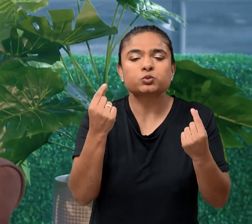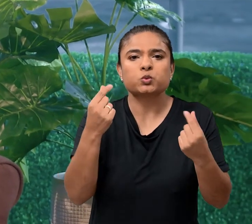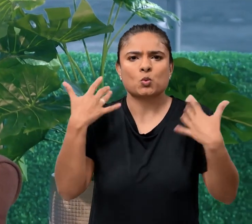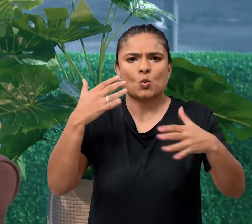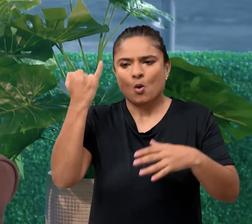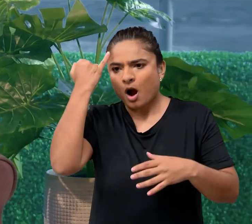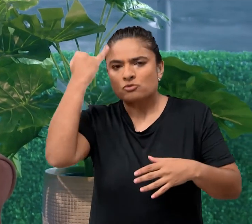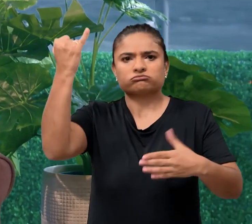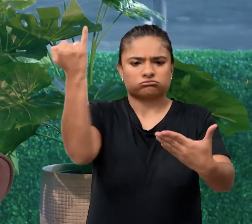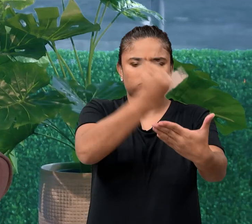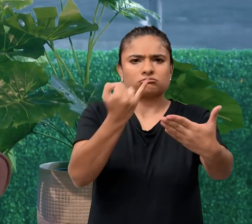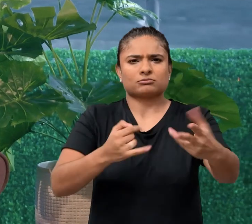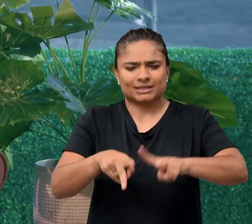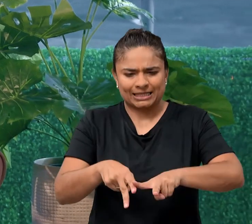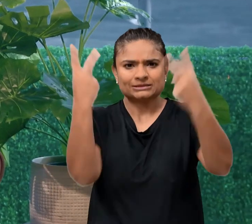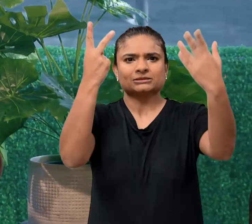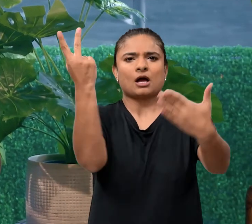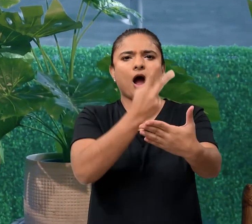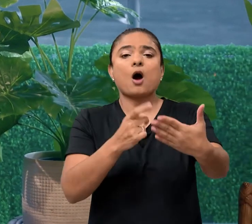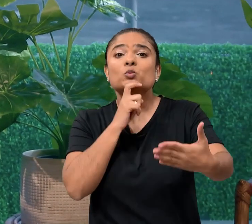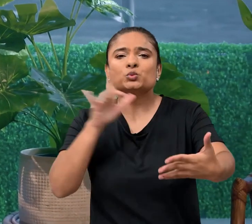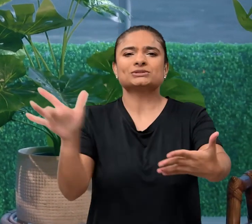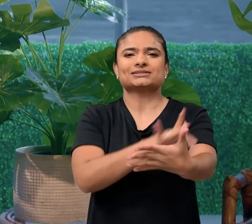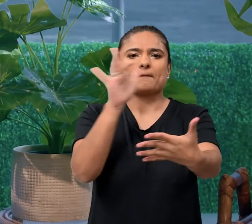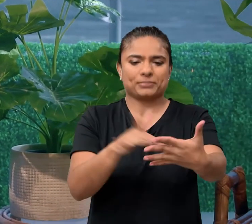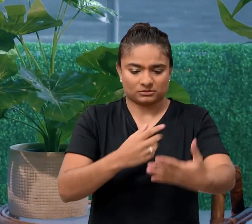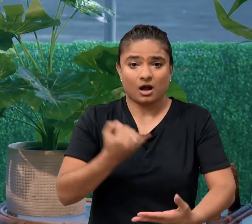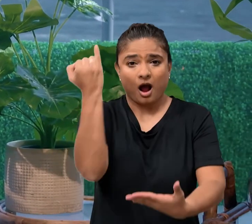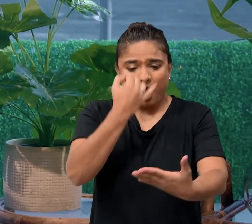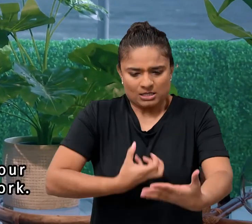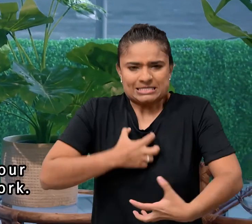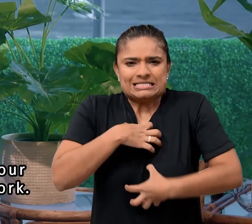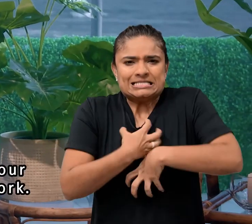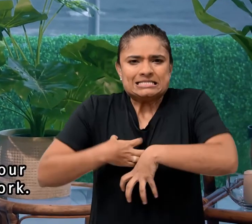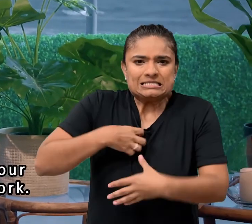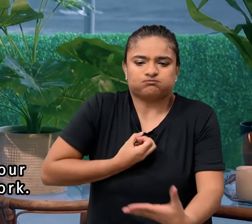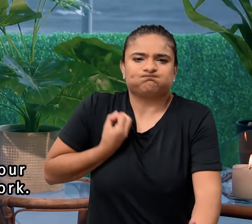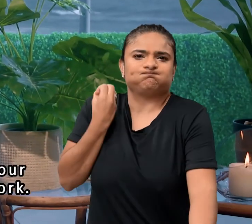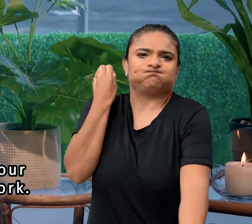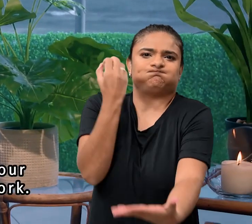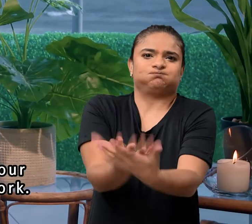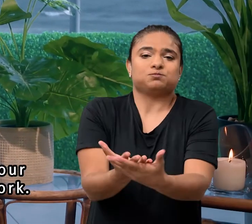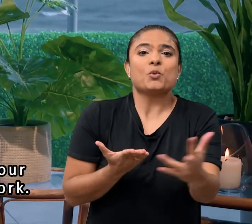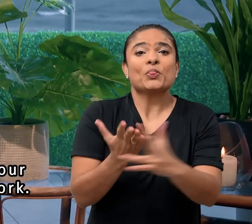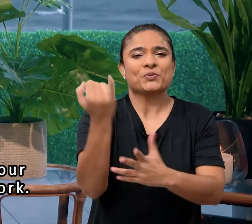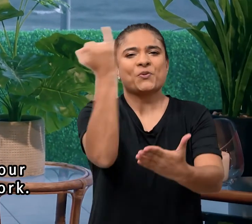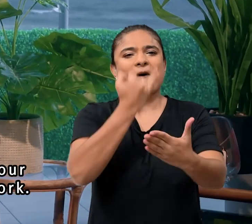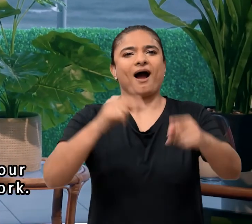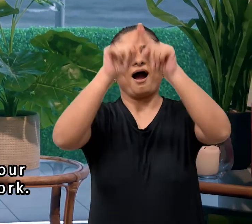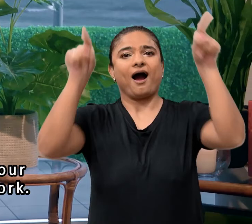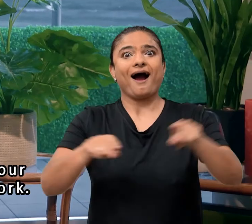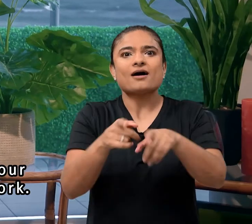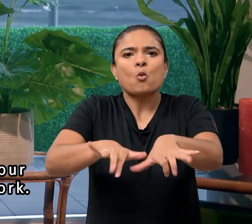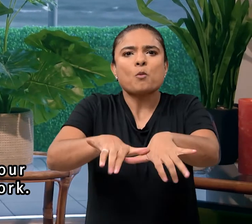art using an iPad in 2011 and described it as an emotional outlet. His art is spontaneous, and we end our show with a